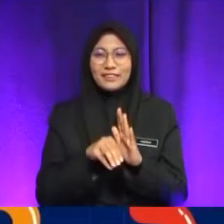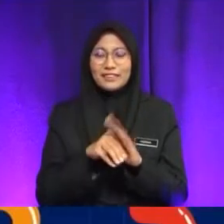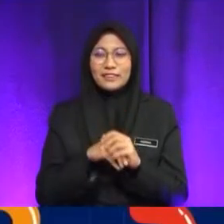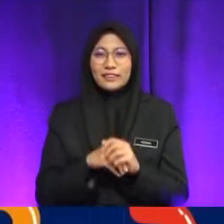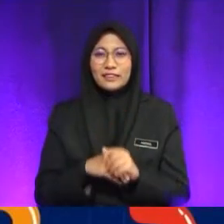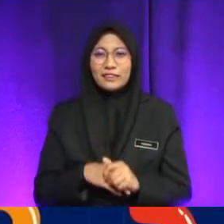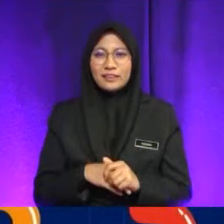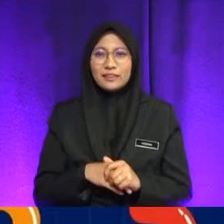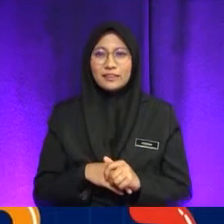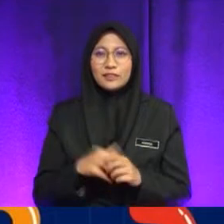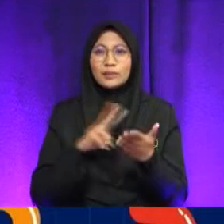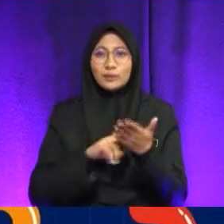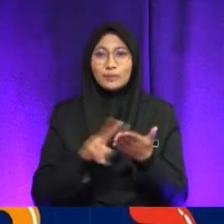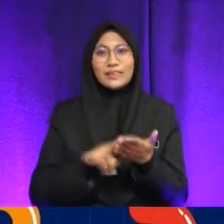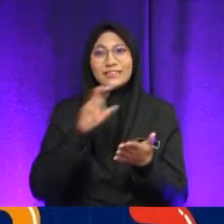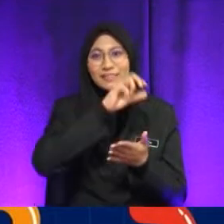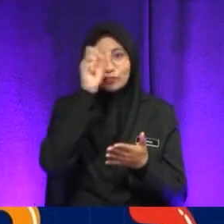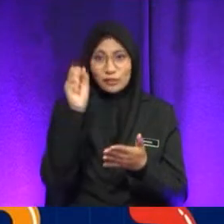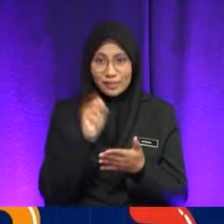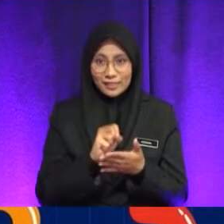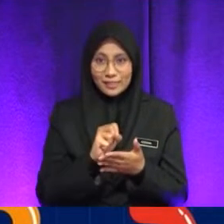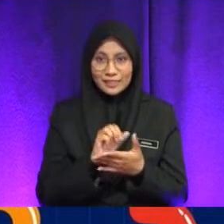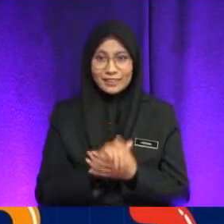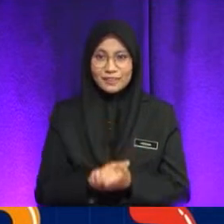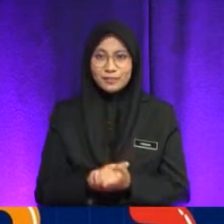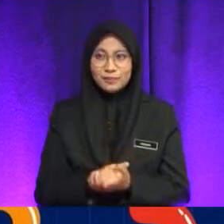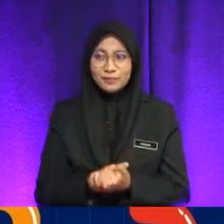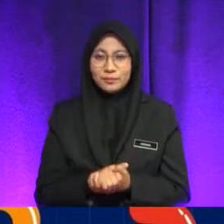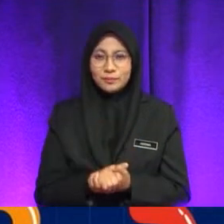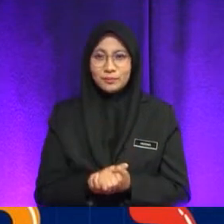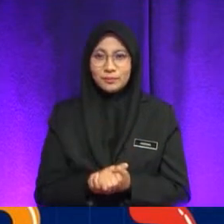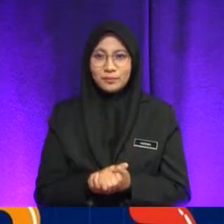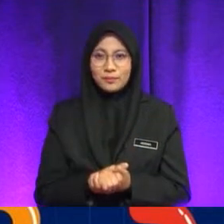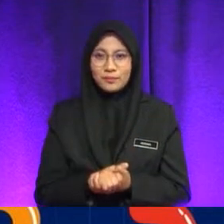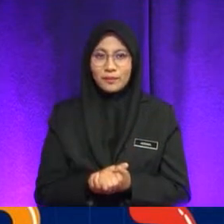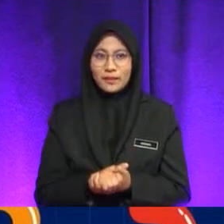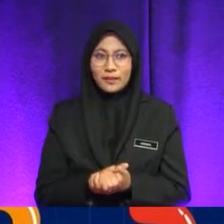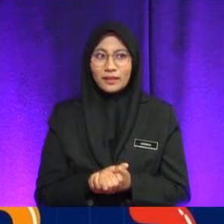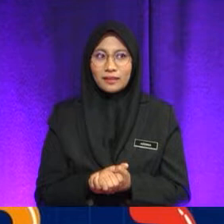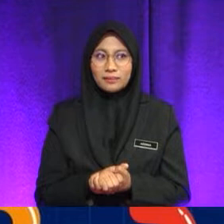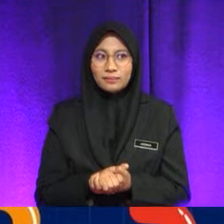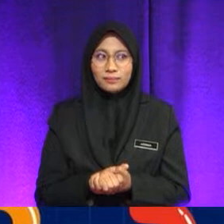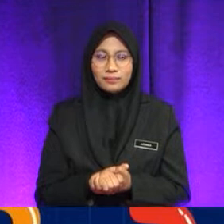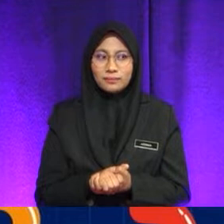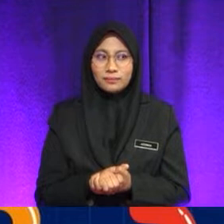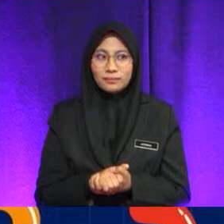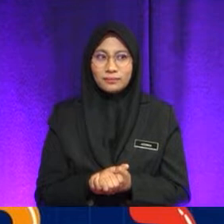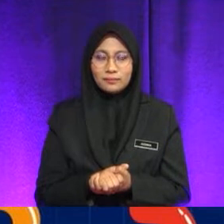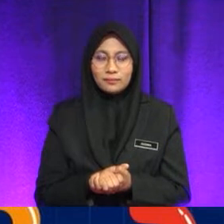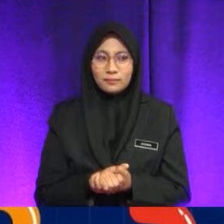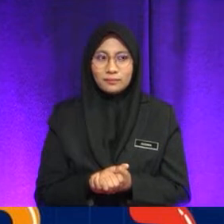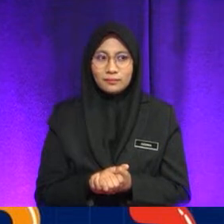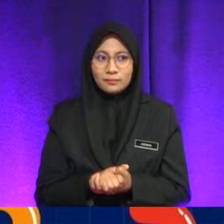pemberat bagi tiga jenis bahan Pique dan ART pada tahun 2018 Aspen tahun 2016 dilindas gubahan bagi bahan